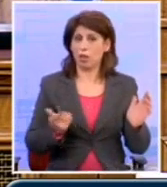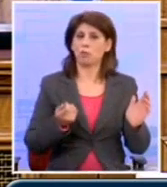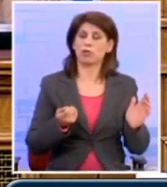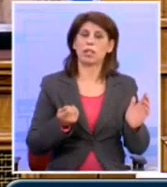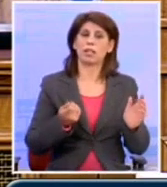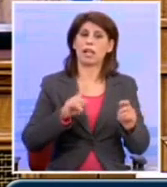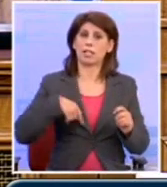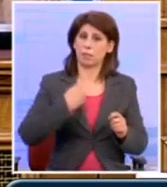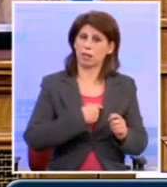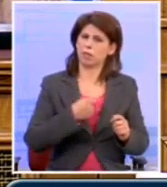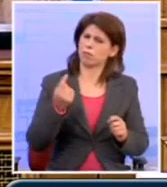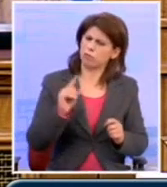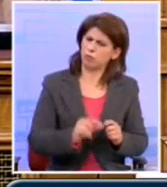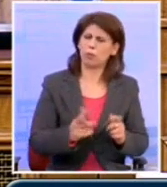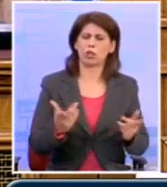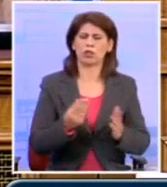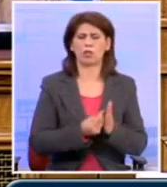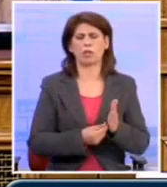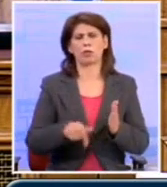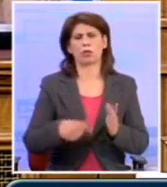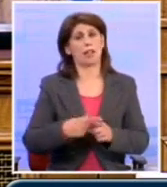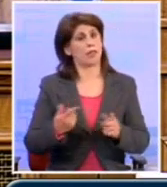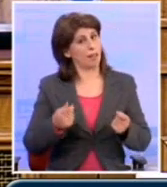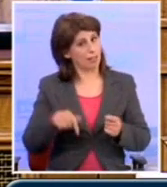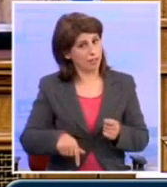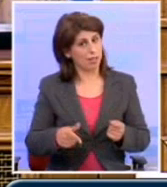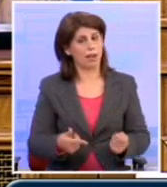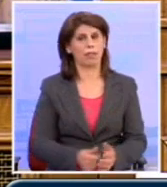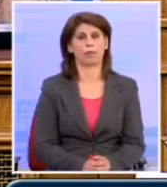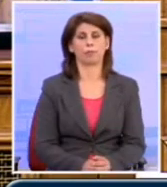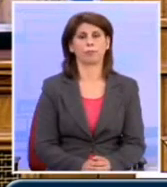Ισπανία, σε λιγότερο βαθμό όχι εδώ, αλλά έγινε και εδώ.